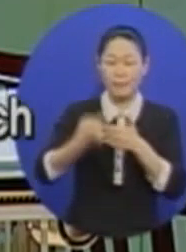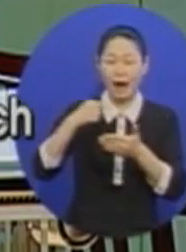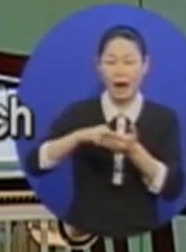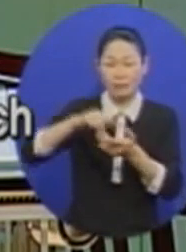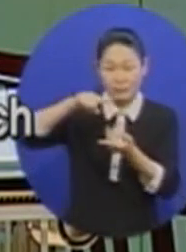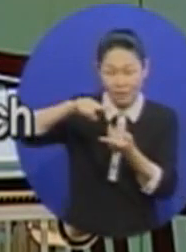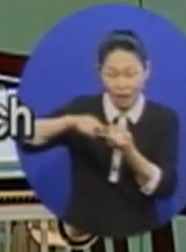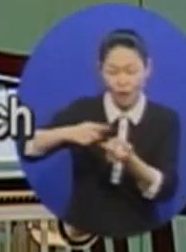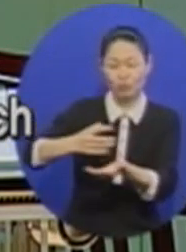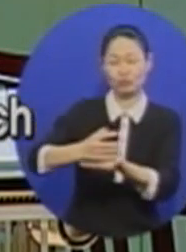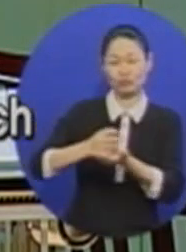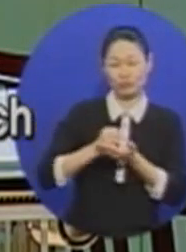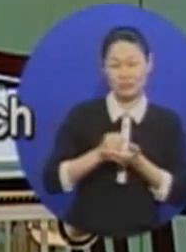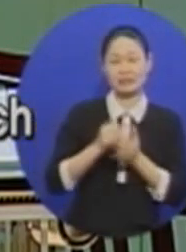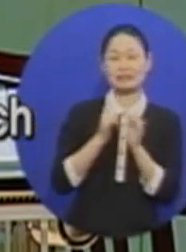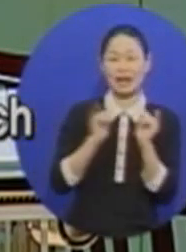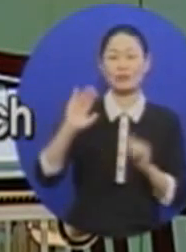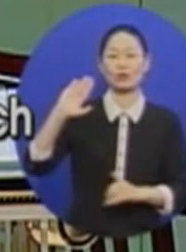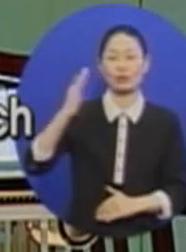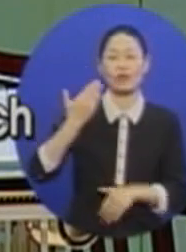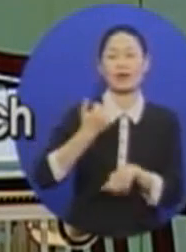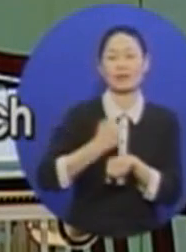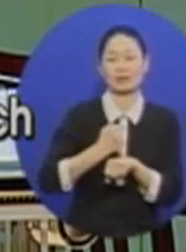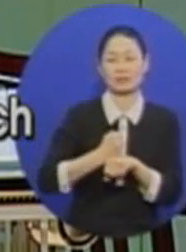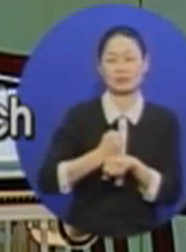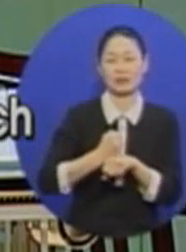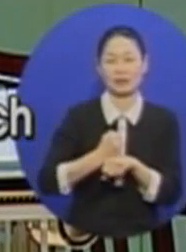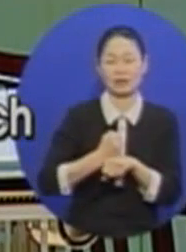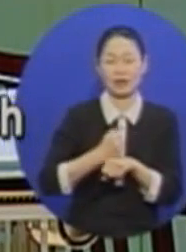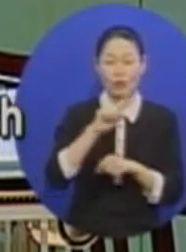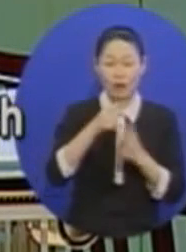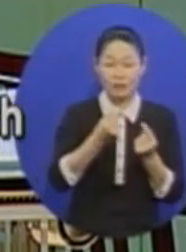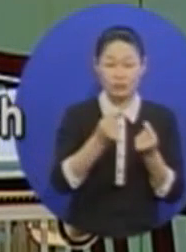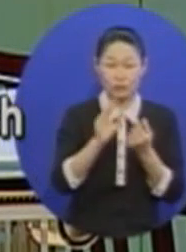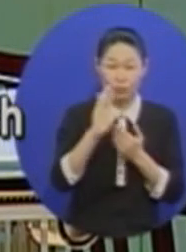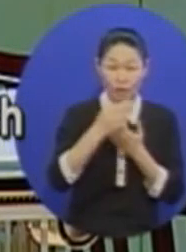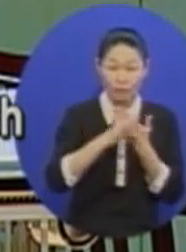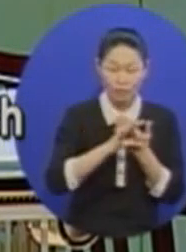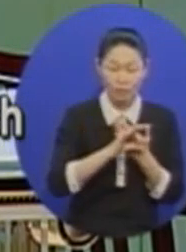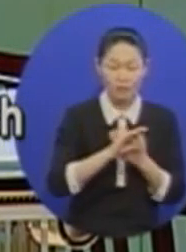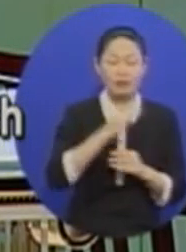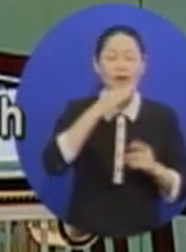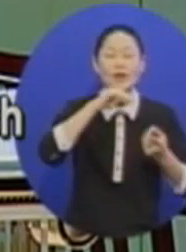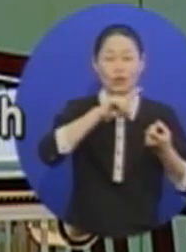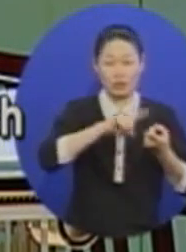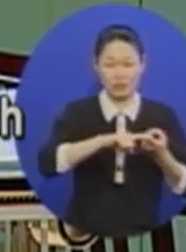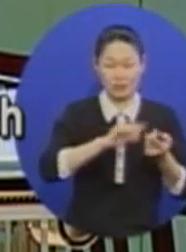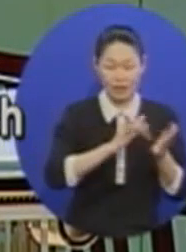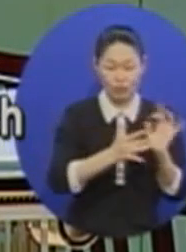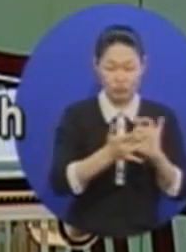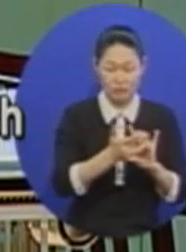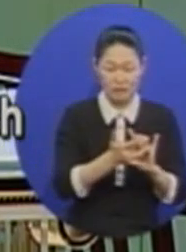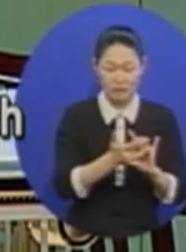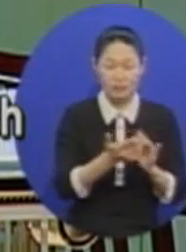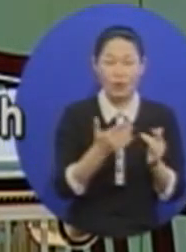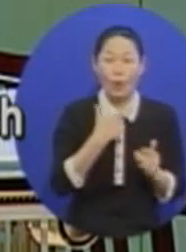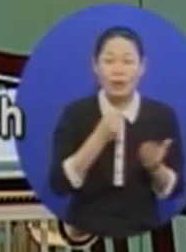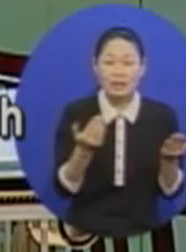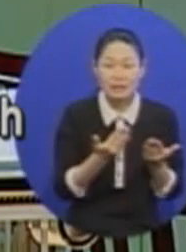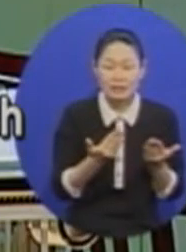품는 이들이 어야 한다는 거죠 그러면 교회는 당연히 예수님이 하고 싶어 하시는 일을 하는 교회가 되지